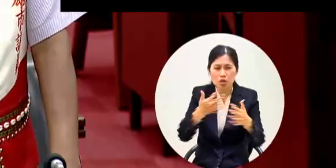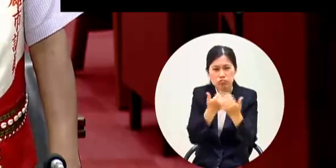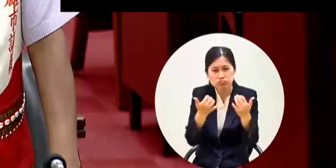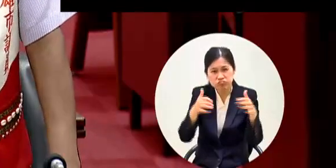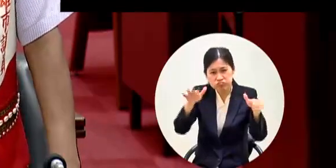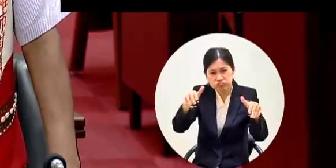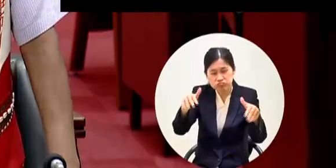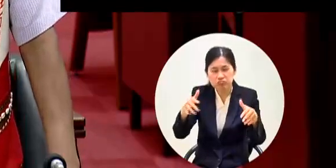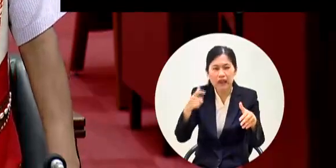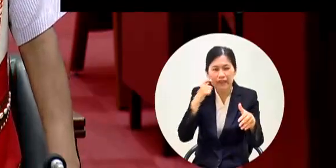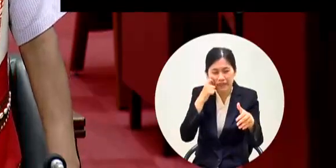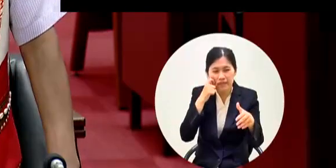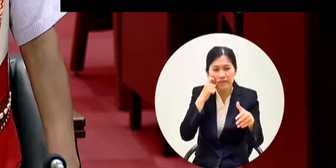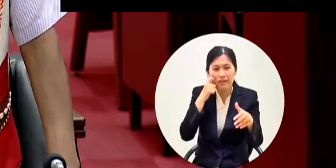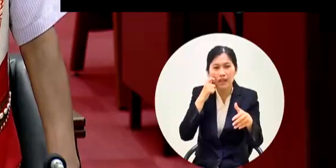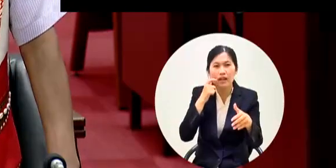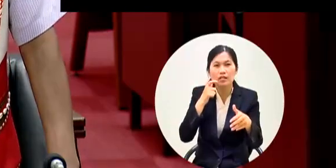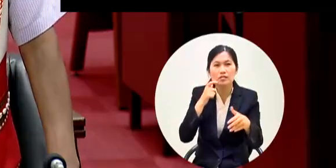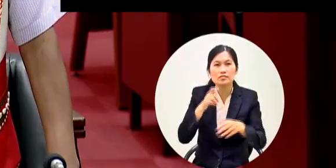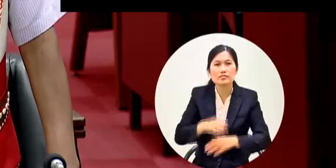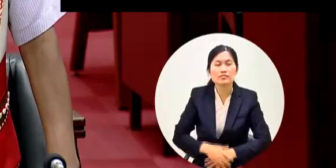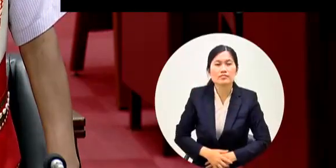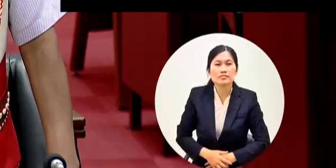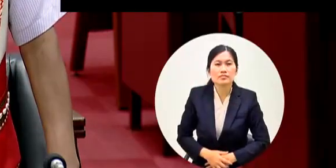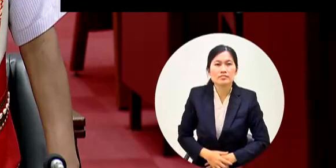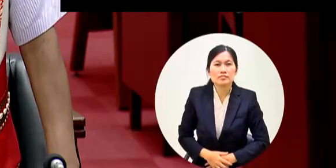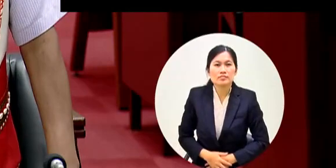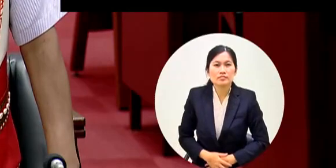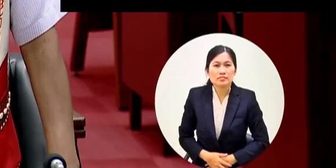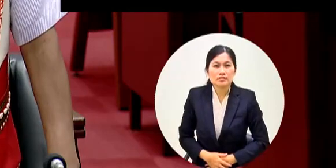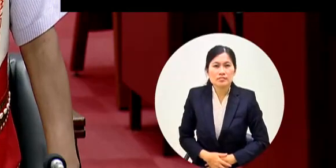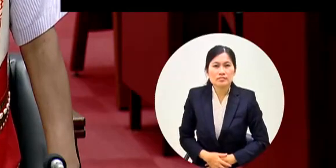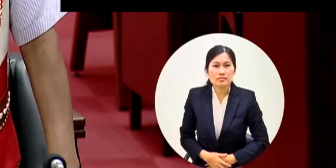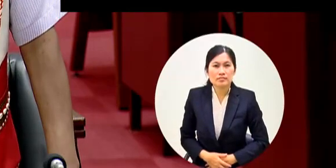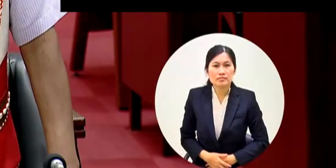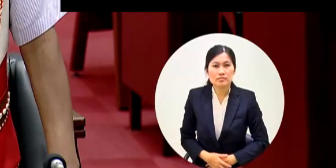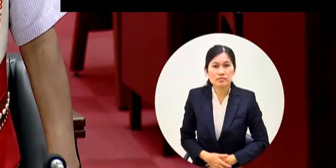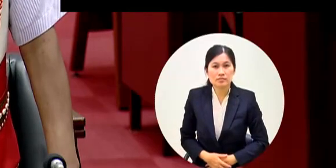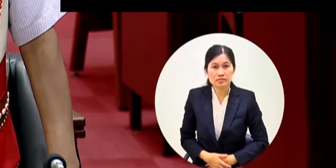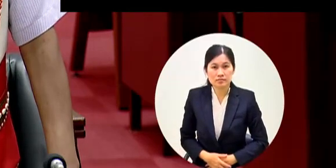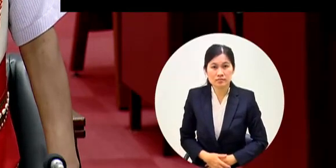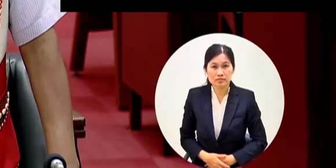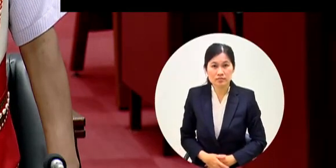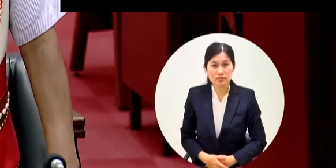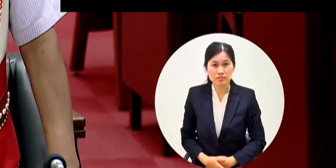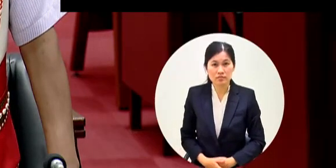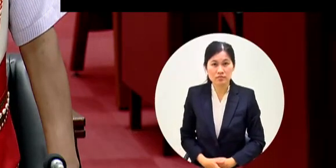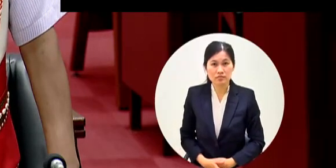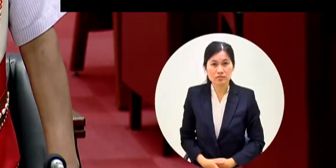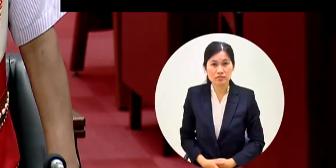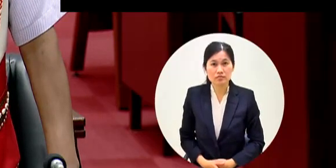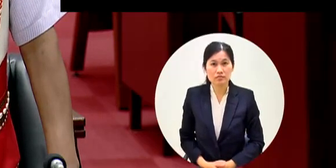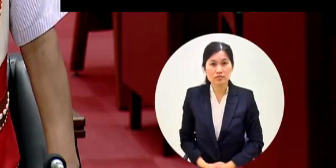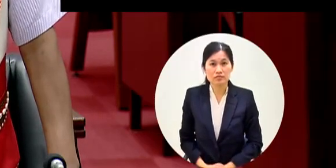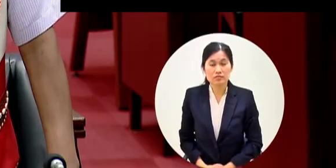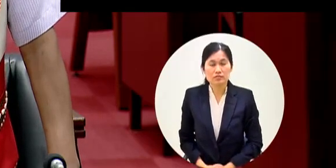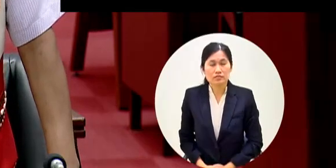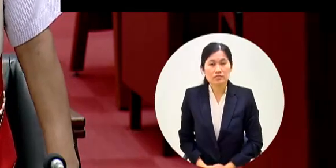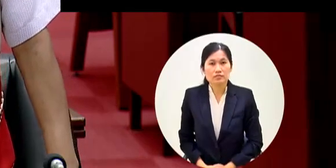社区，包括彰山国小梅山分校。好，这个部分是